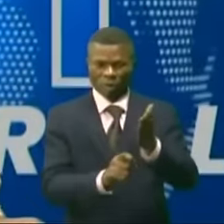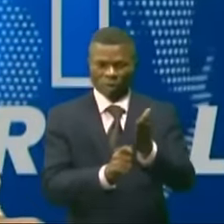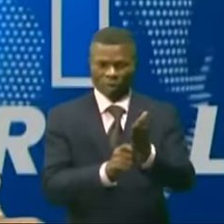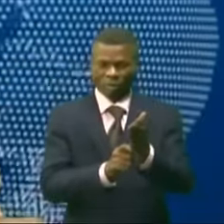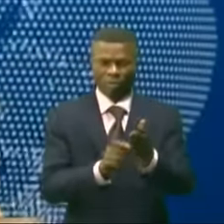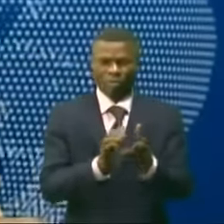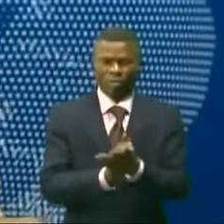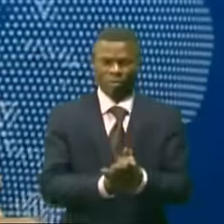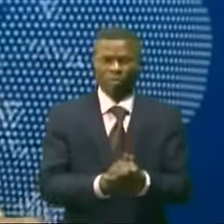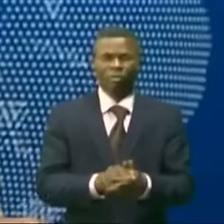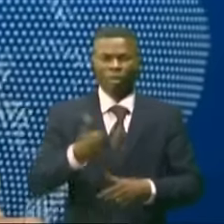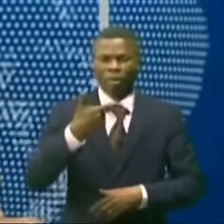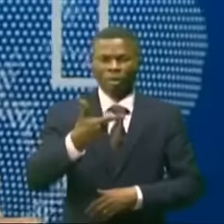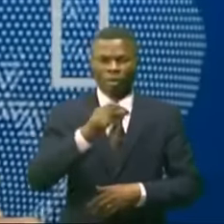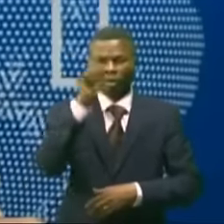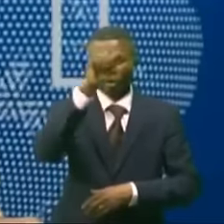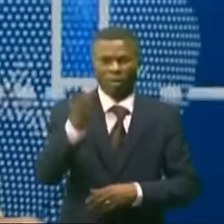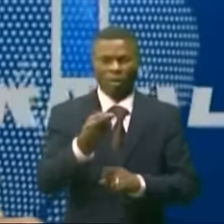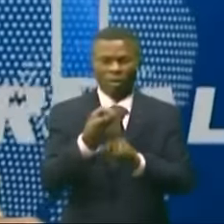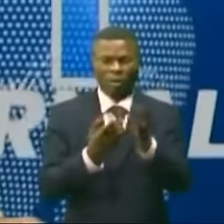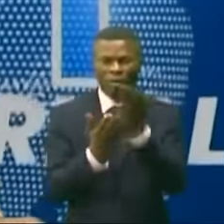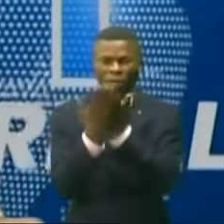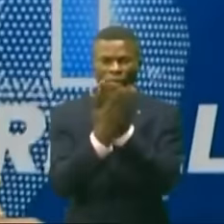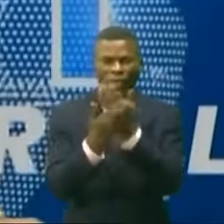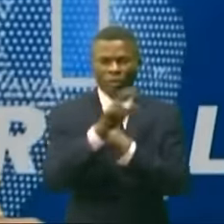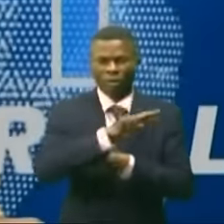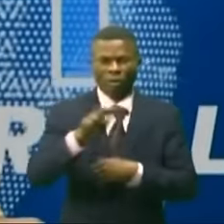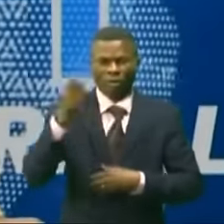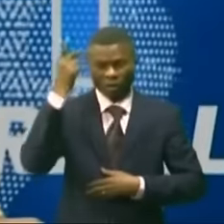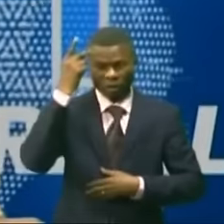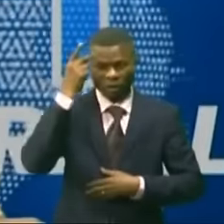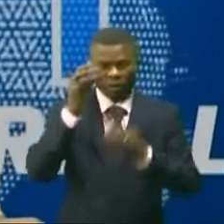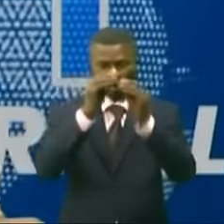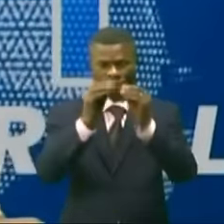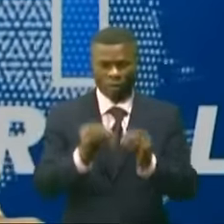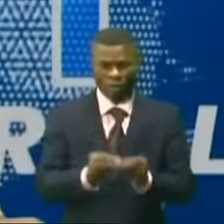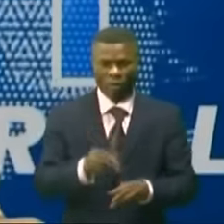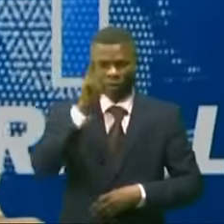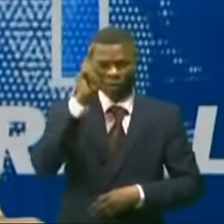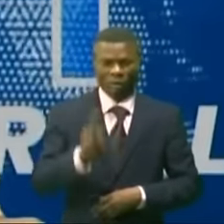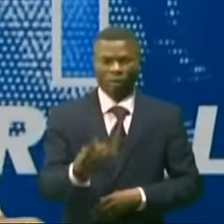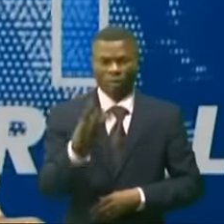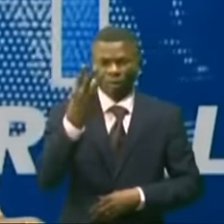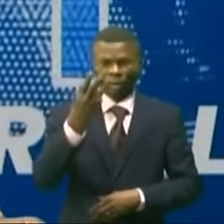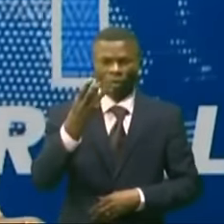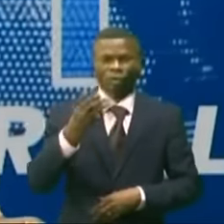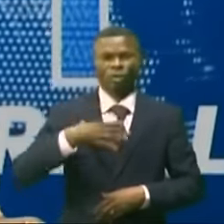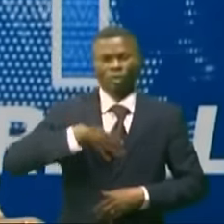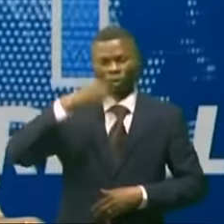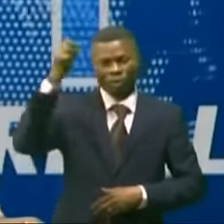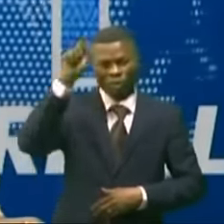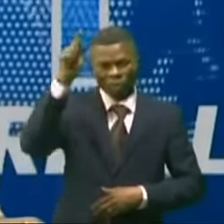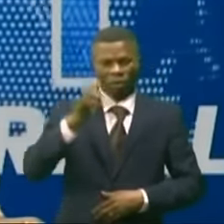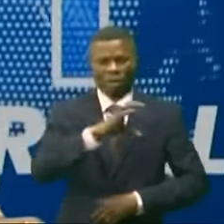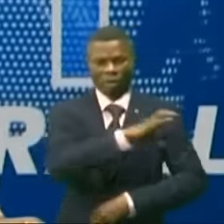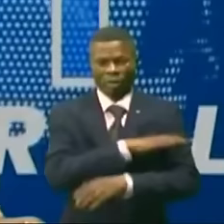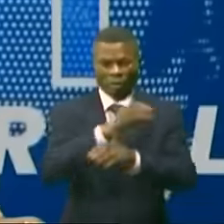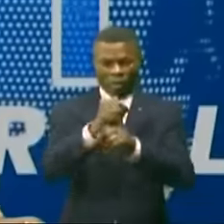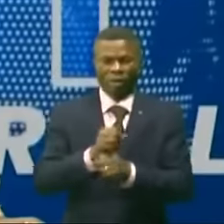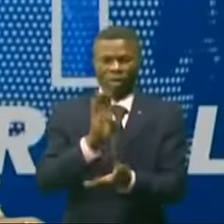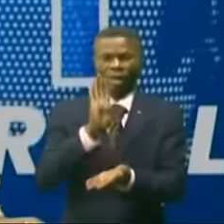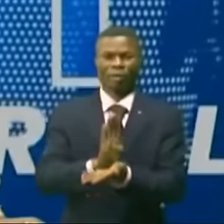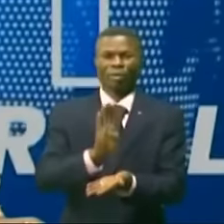la défense ce mardi 30 juillet à Kinshasa au total 203 laoréas civiles ont reçu leur